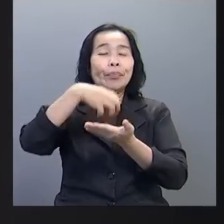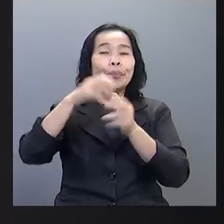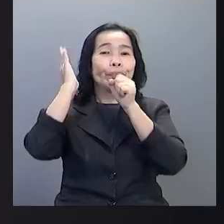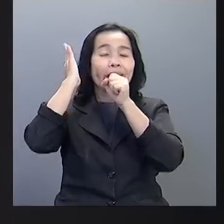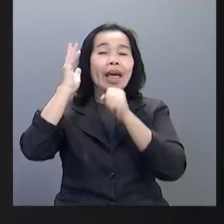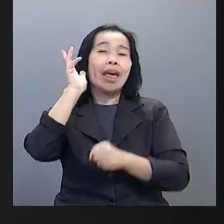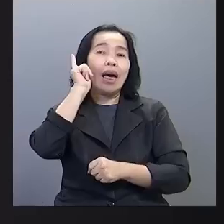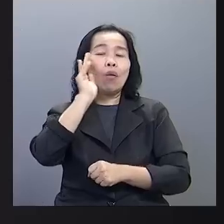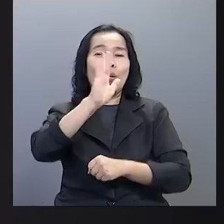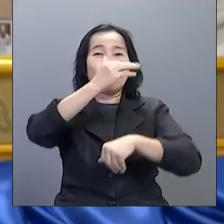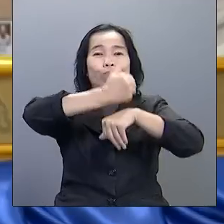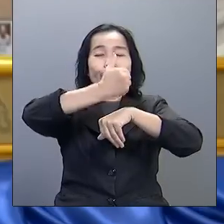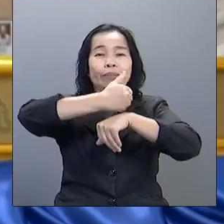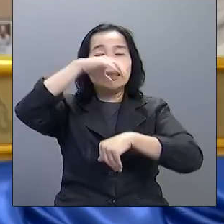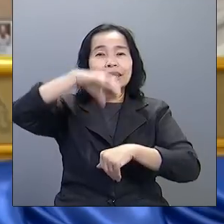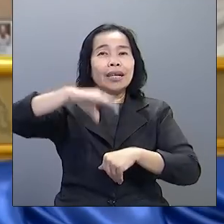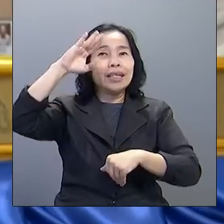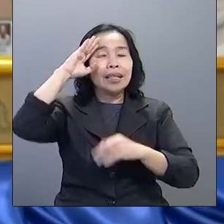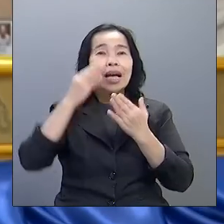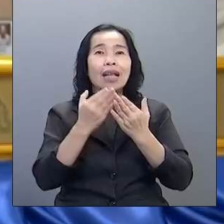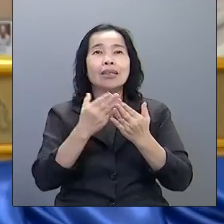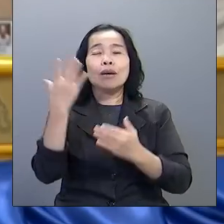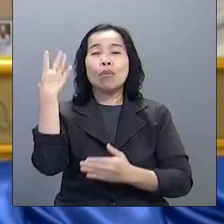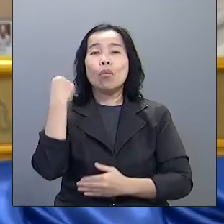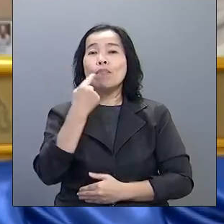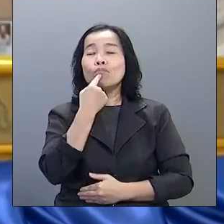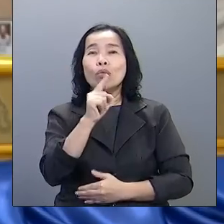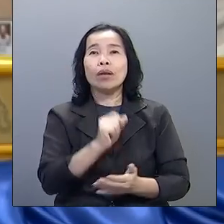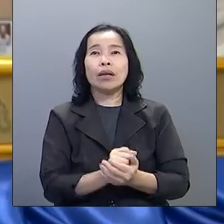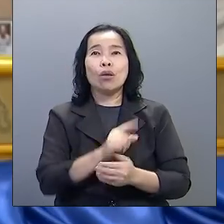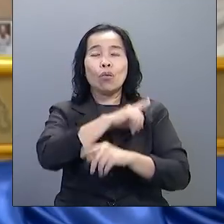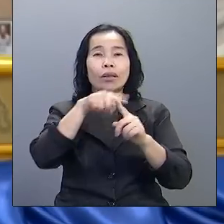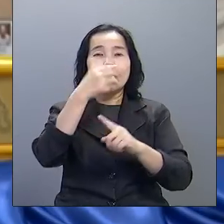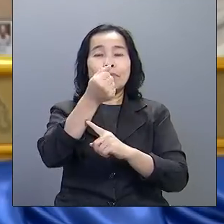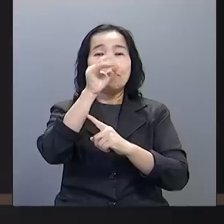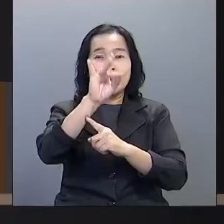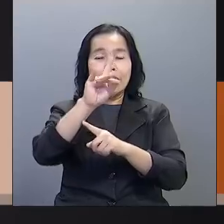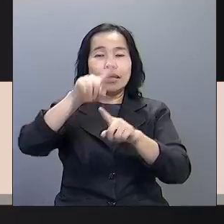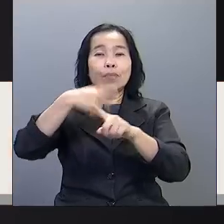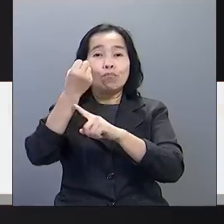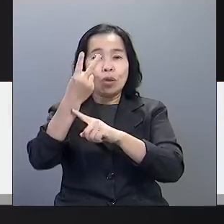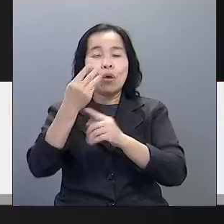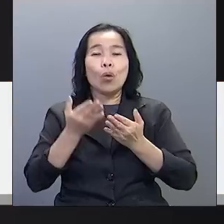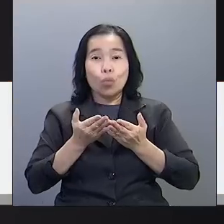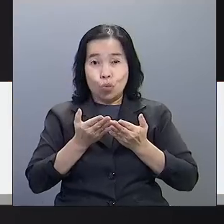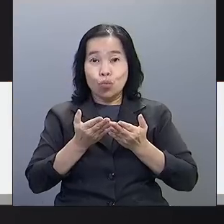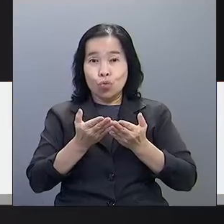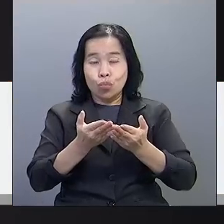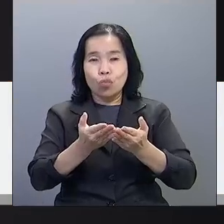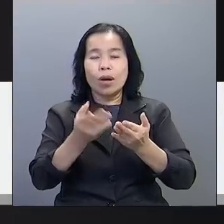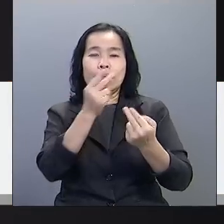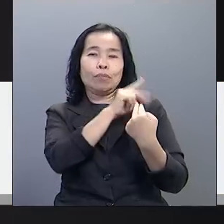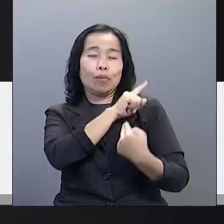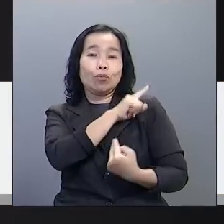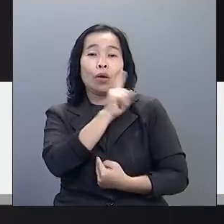หารสูงสุดของกองทัพเรือเมื่อวานนี้ยืนยันว่าในวันที่18ธันวาคมออกเรือไปด้วย2ภารกิจ